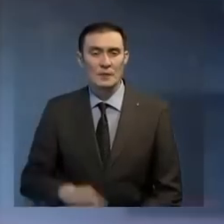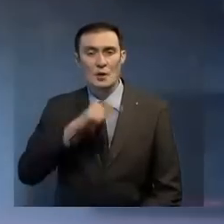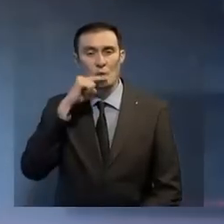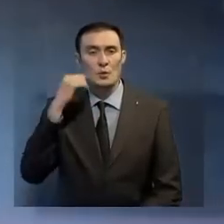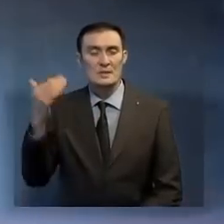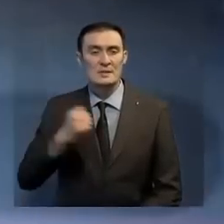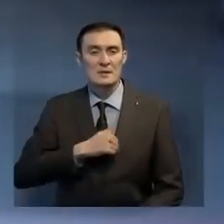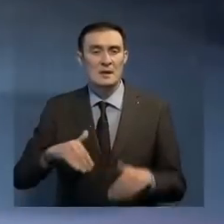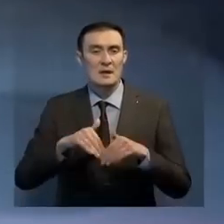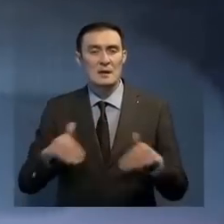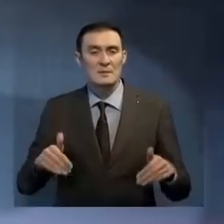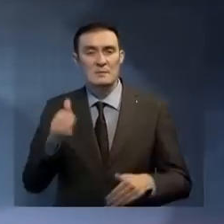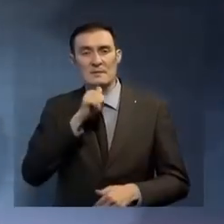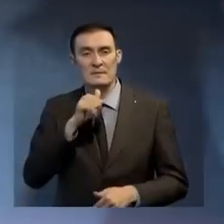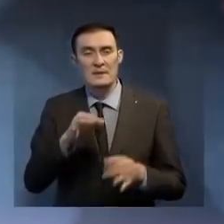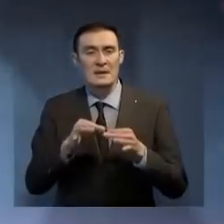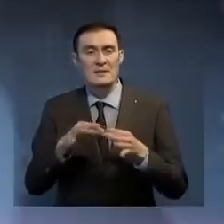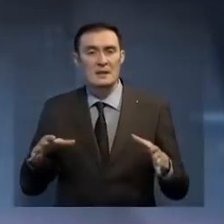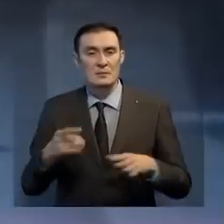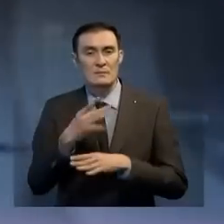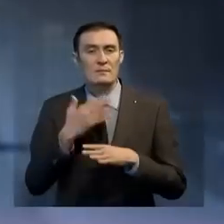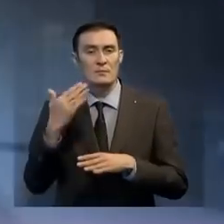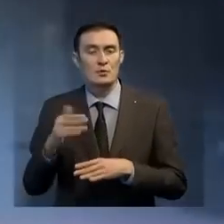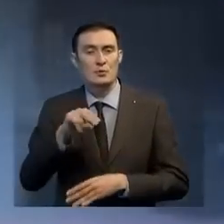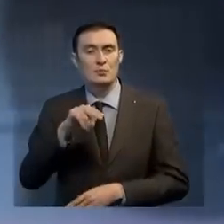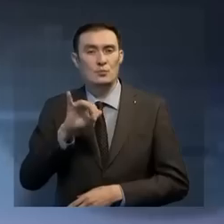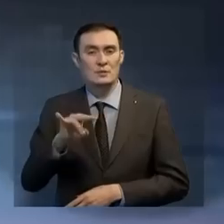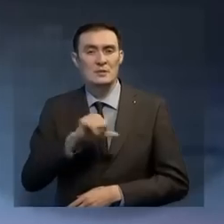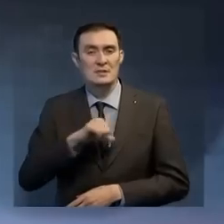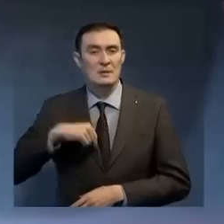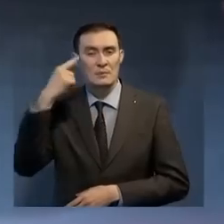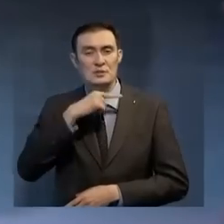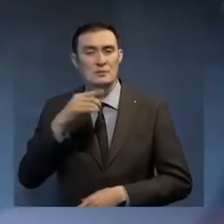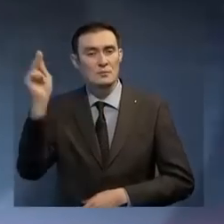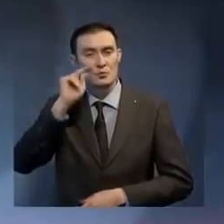Российская армия отработала ядерный удар под управлением Путина. Президент России лично